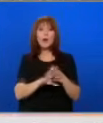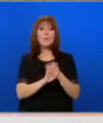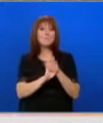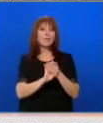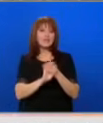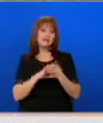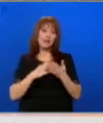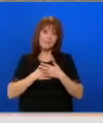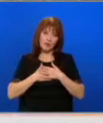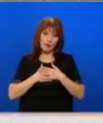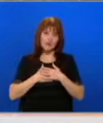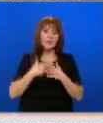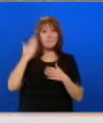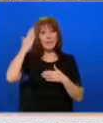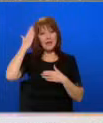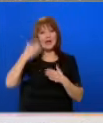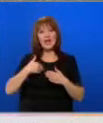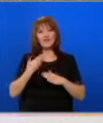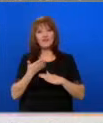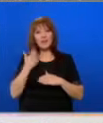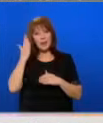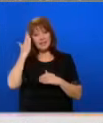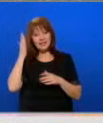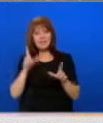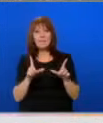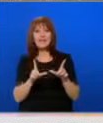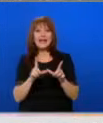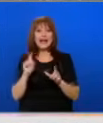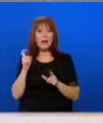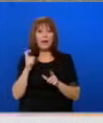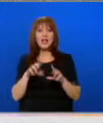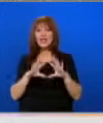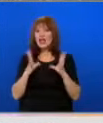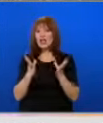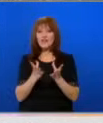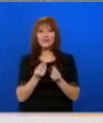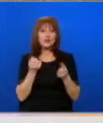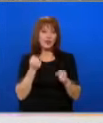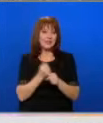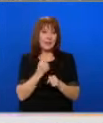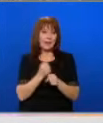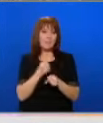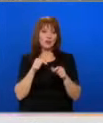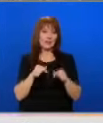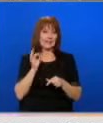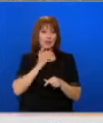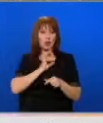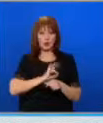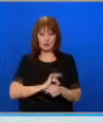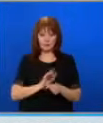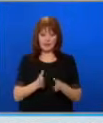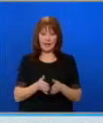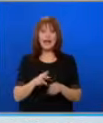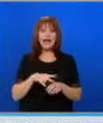действията както премиера, така и външния министър Мария Габриел, а и всички, които са работили за този успех.